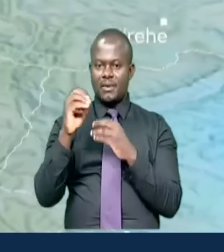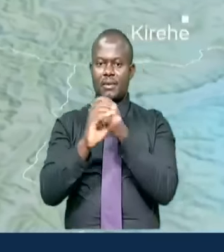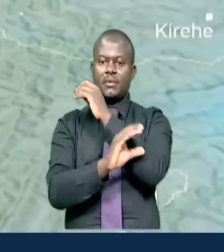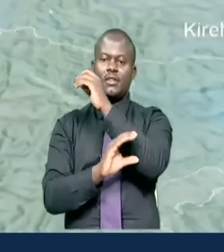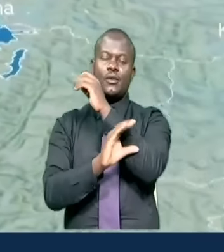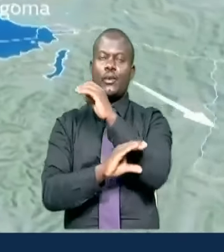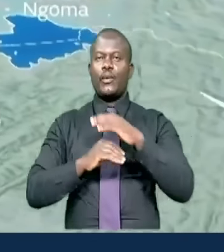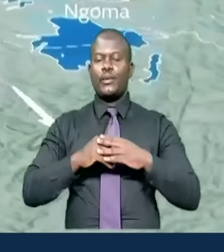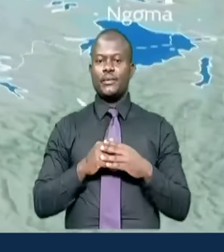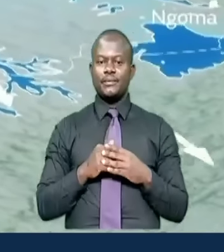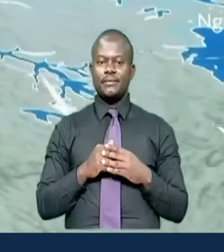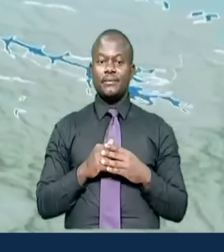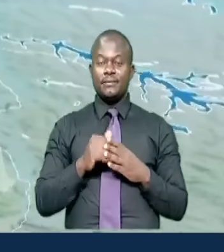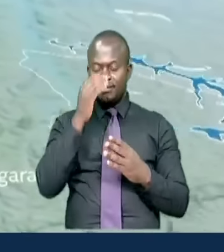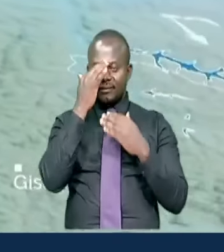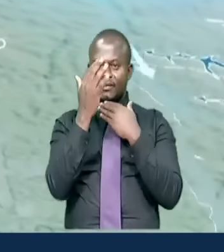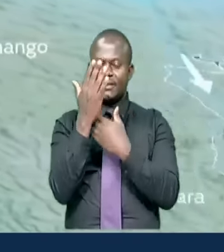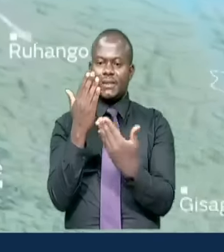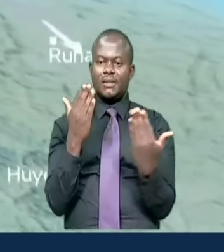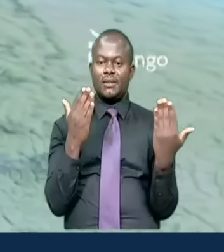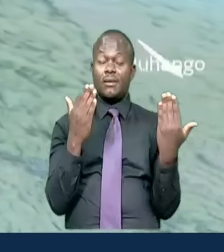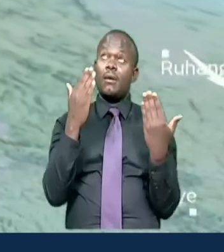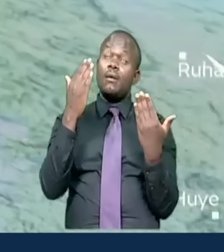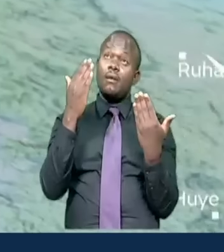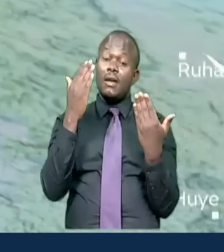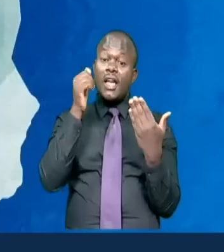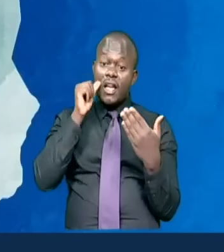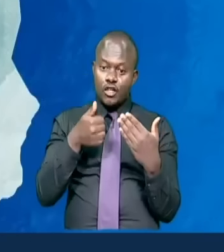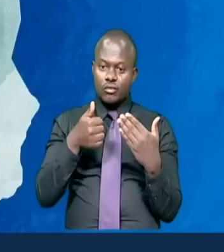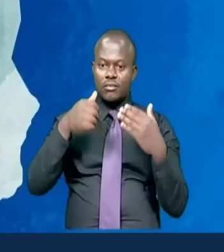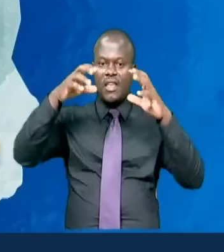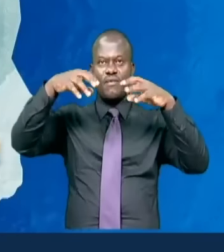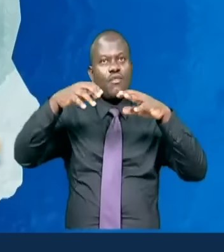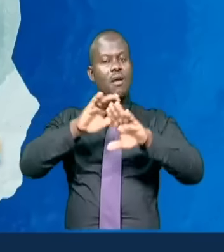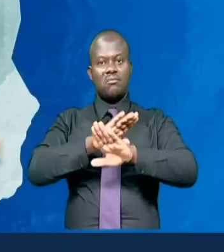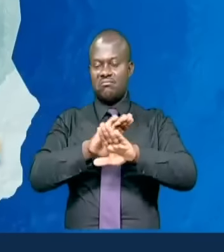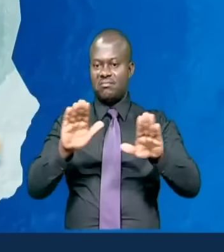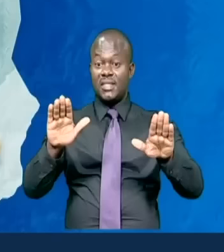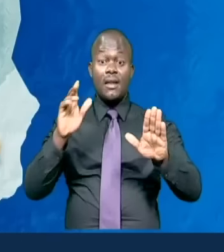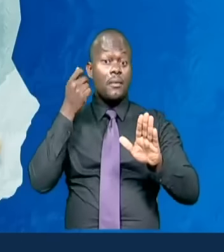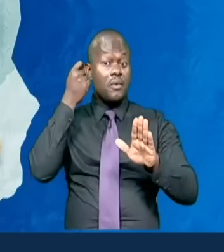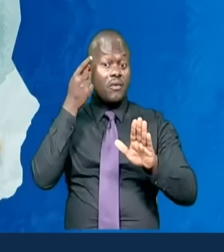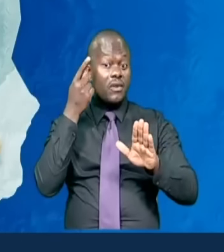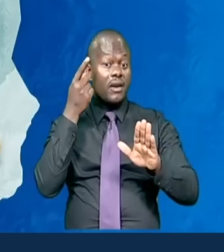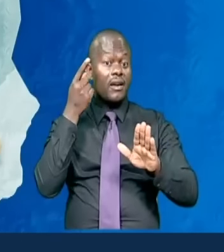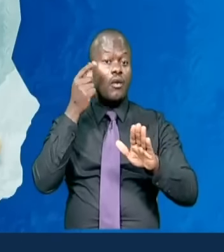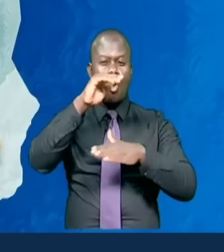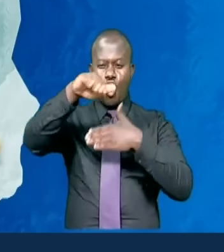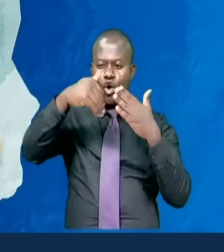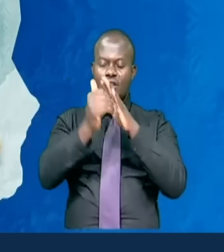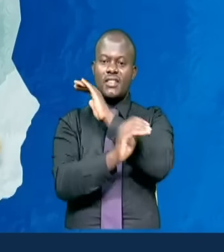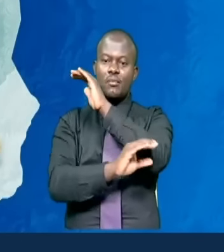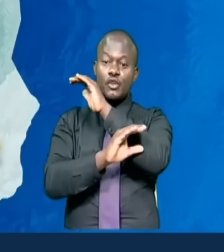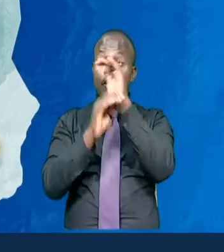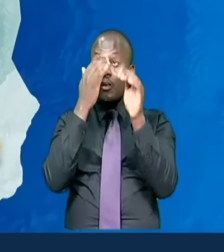bw'igihugu mu masaha mu gitondo rero mu kirere cy'u Rwanda nta mvura iteganyijwe byumvikane ko mu bice byose by'igihugu